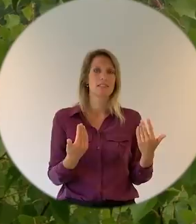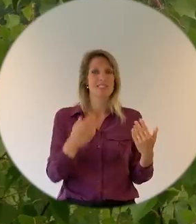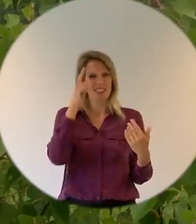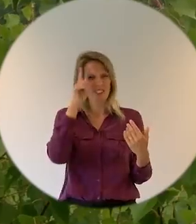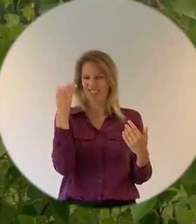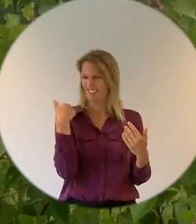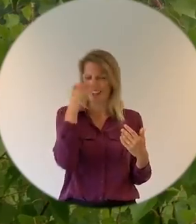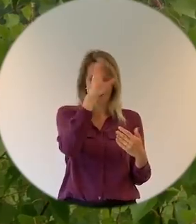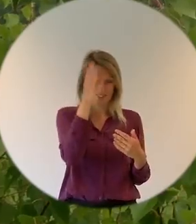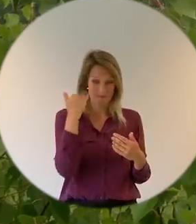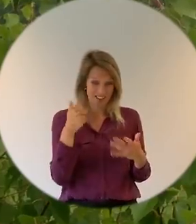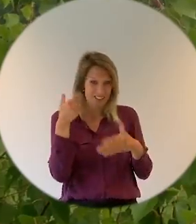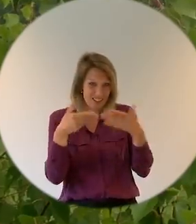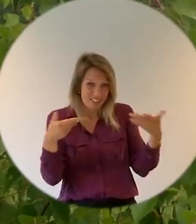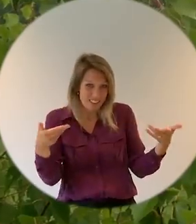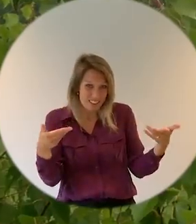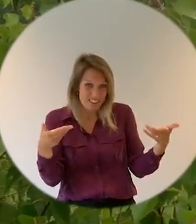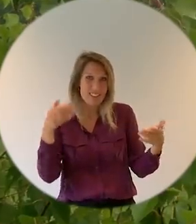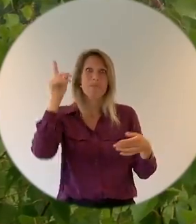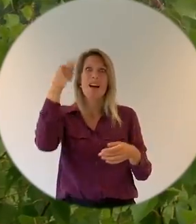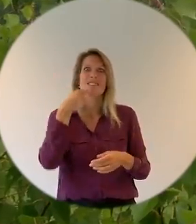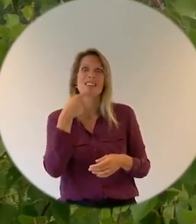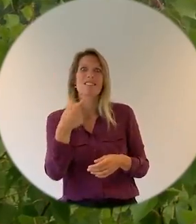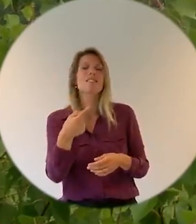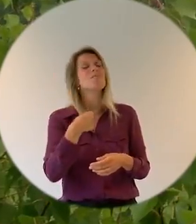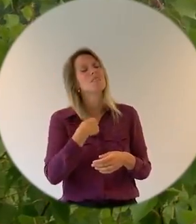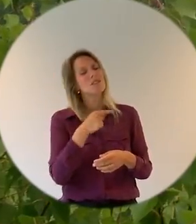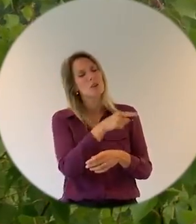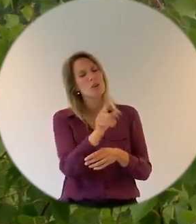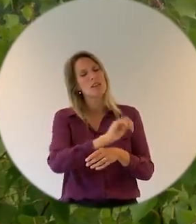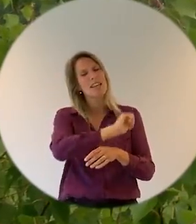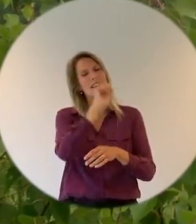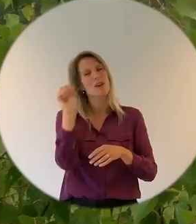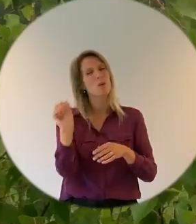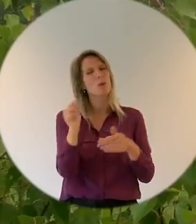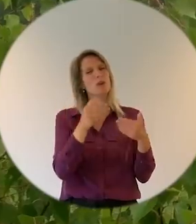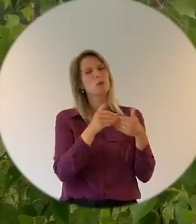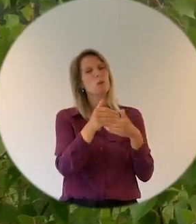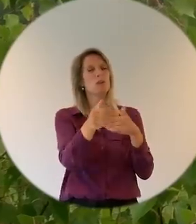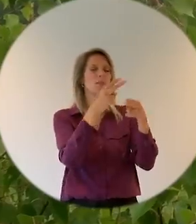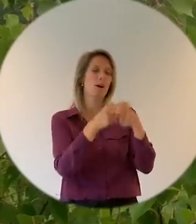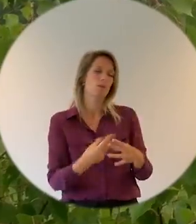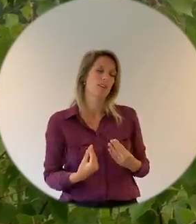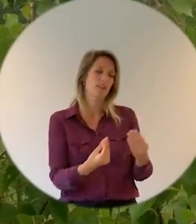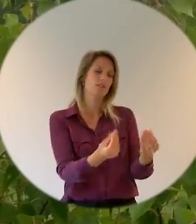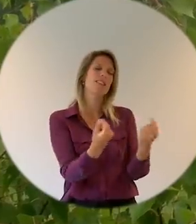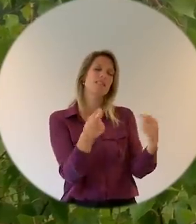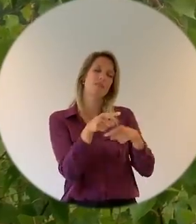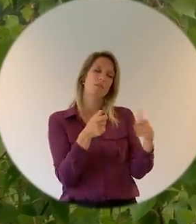meisjes, ik zal je een eeuwig durende pauze geven, iets wat bij jou